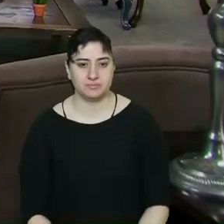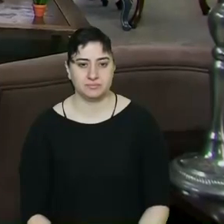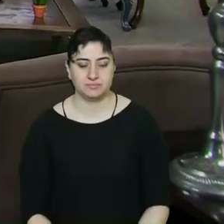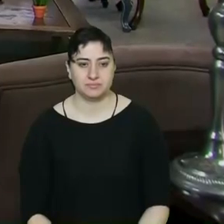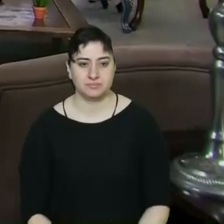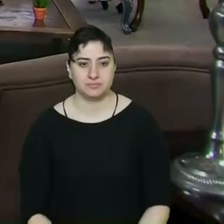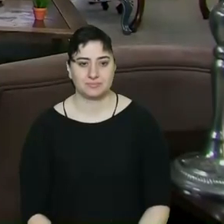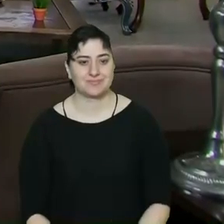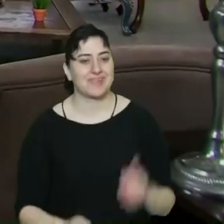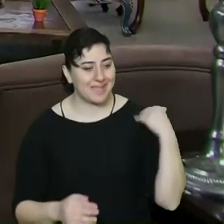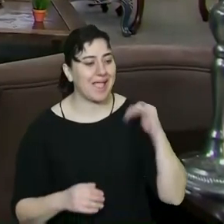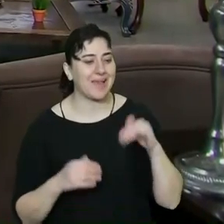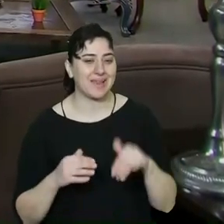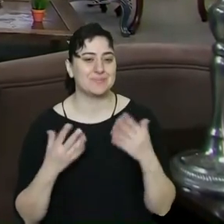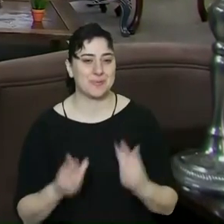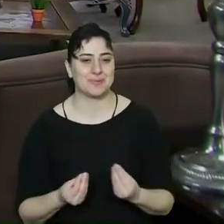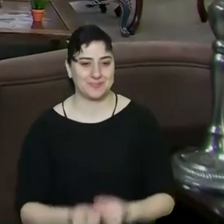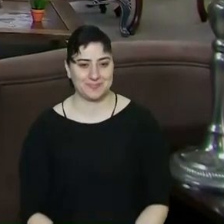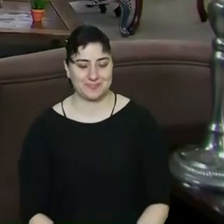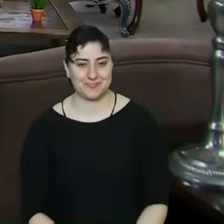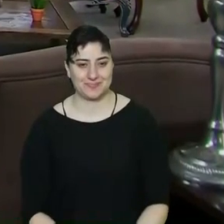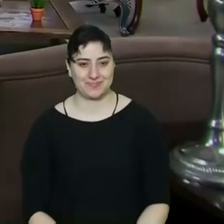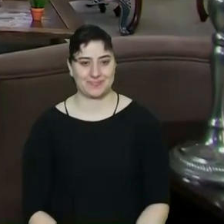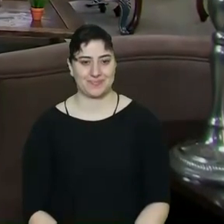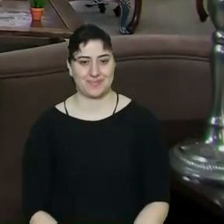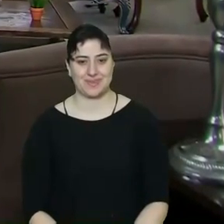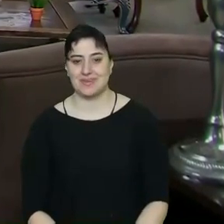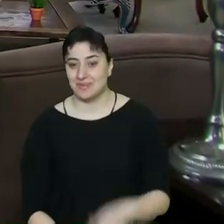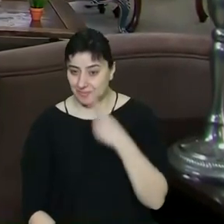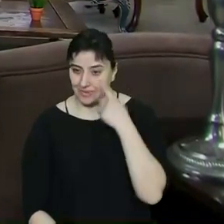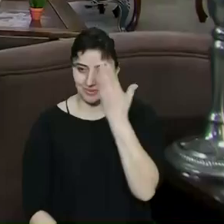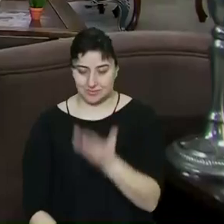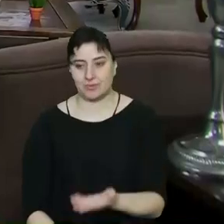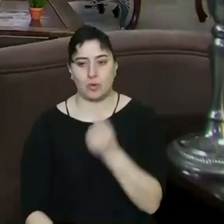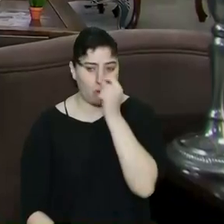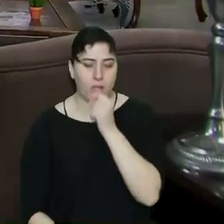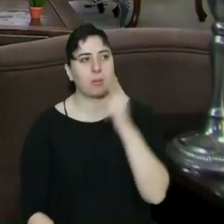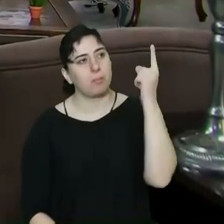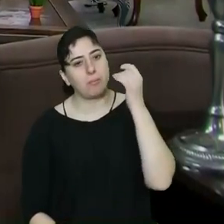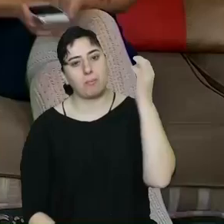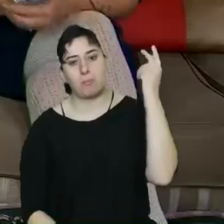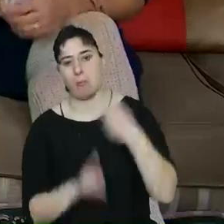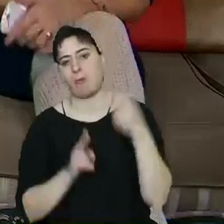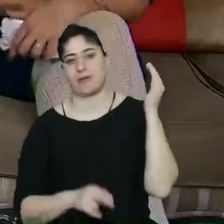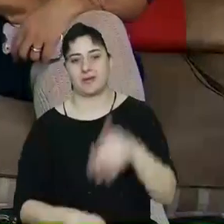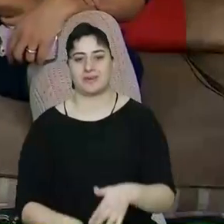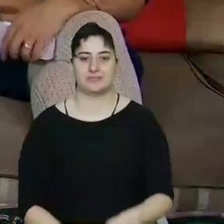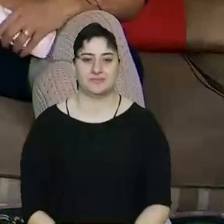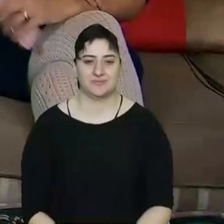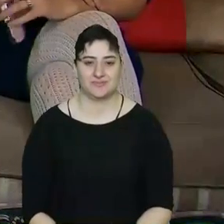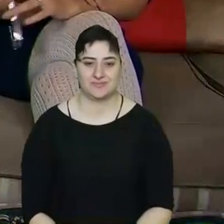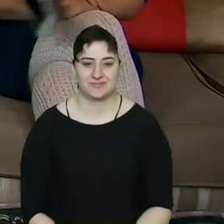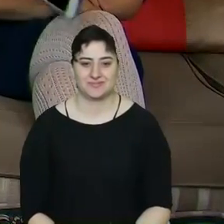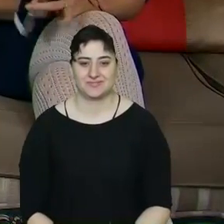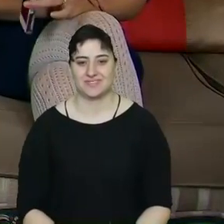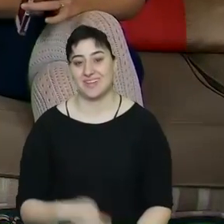iniyor. Geldim, geldim. Bak gördün mü babişkocuğum, böylesi çok daha kolay oldu. Şık diye geldi. Ay iyi ki Sarp'ı